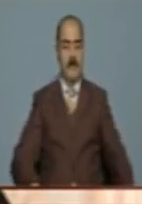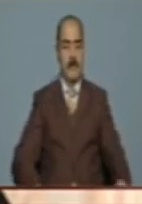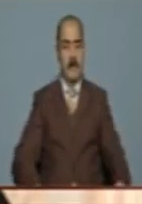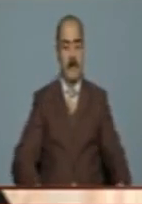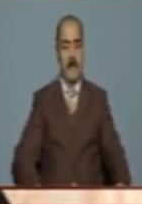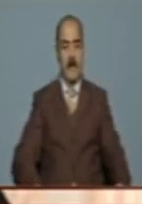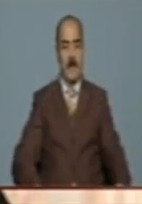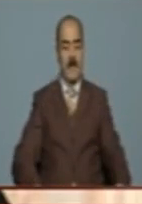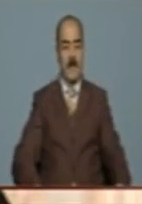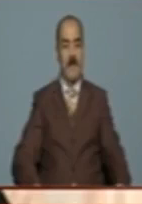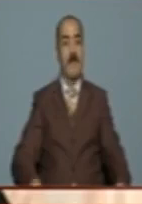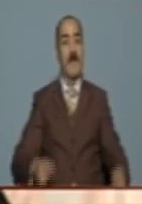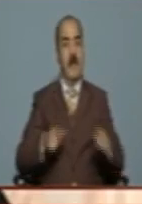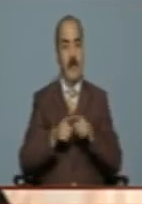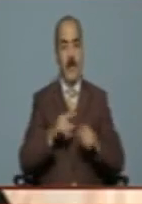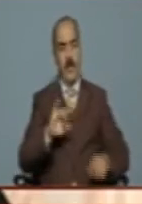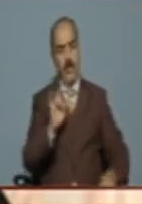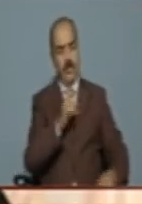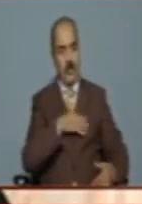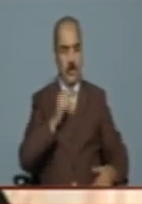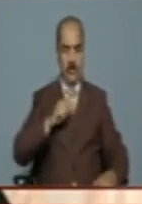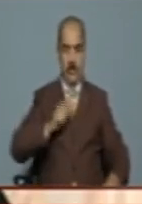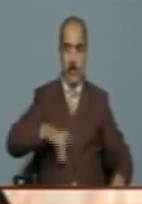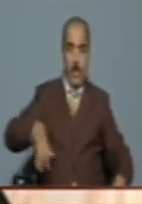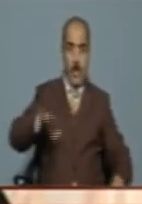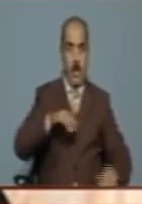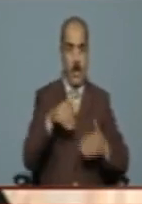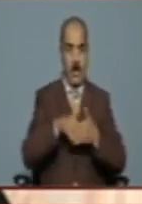فإلى جانب الإشراف القضائي الكامل على الانتخابات